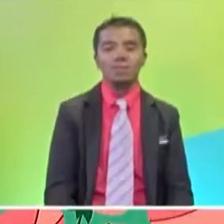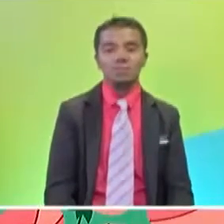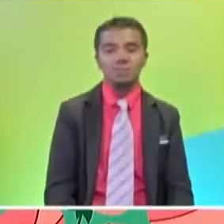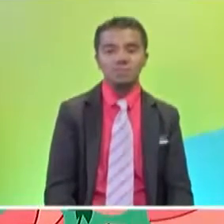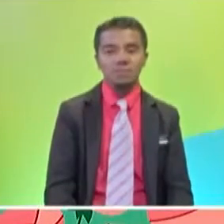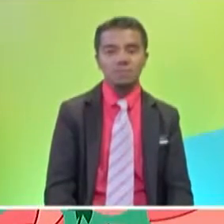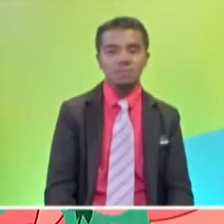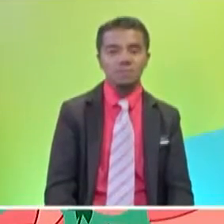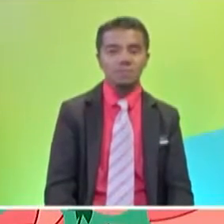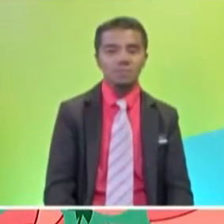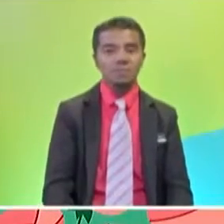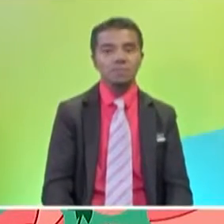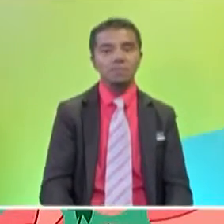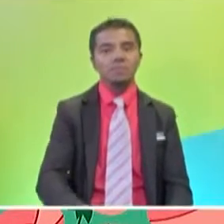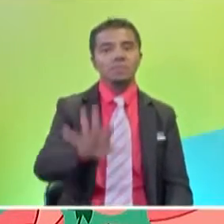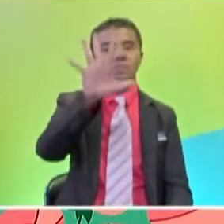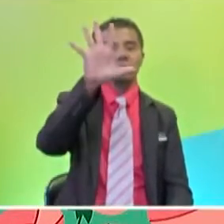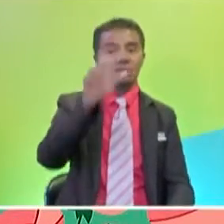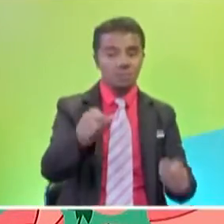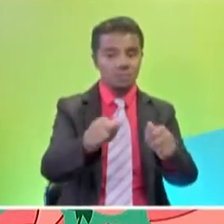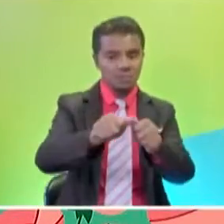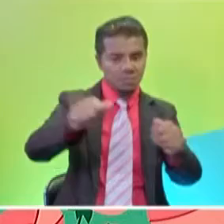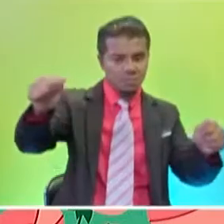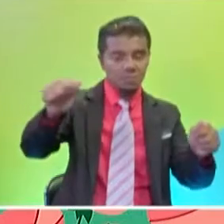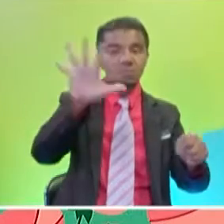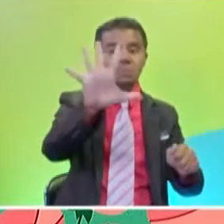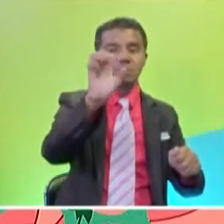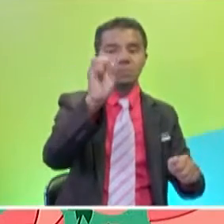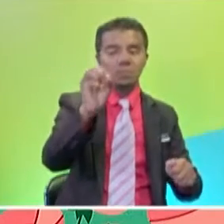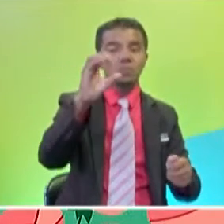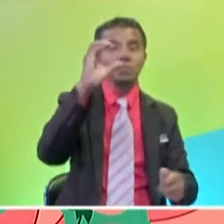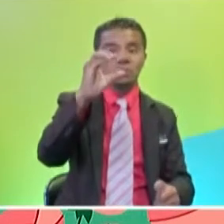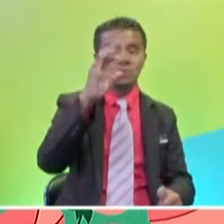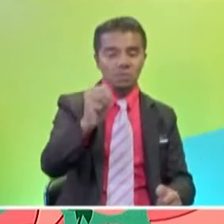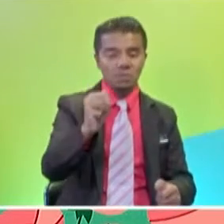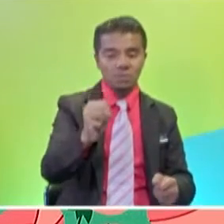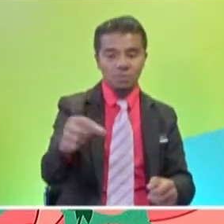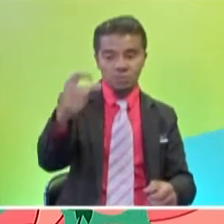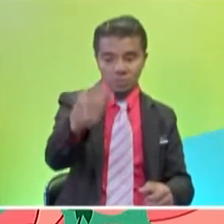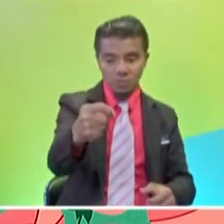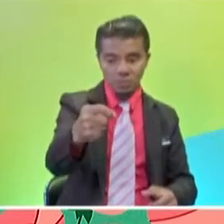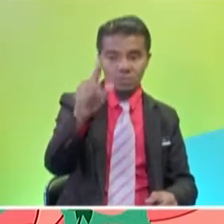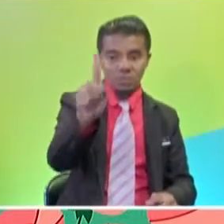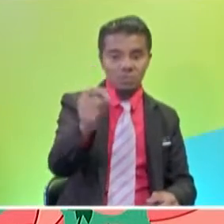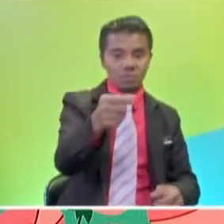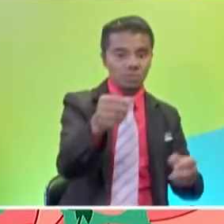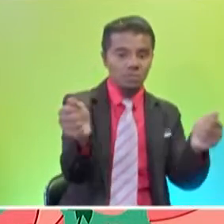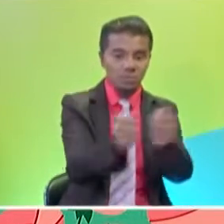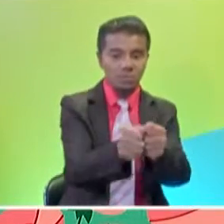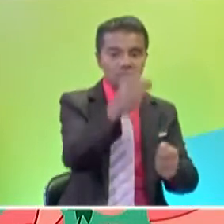lubang tanaman itu adalah 50 cm. 50 cm. Supaya pokok ni besar kan. Kita ada buat penjarangan.